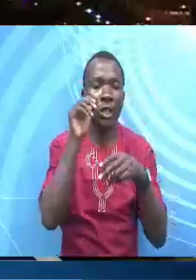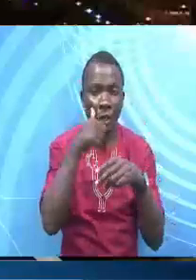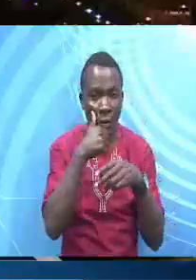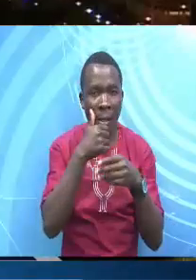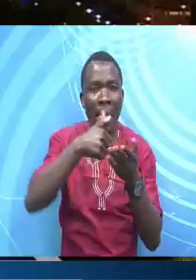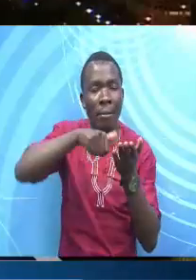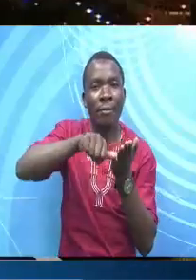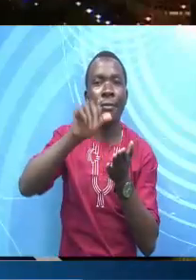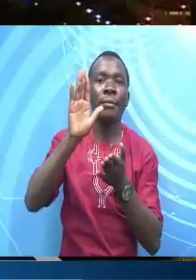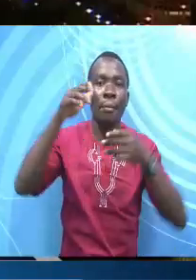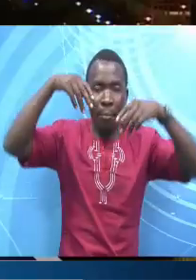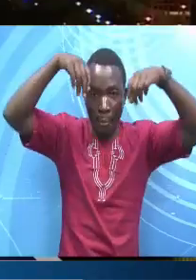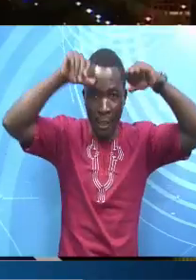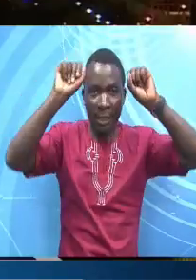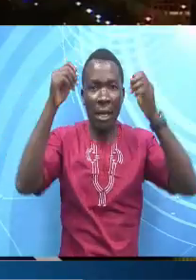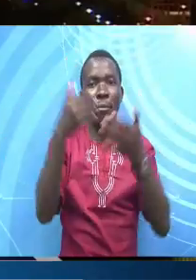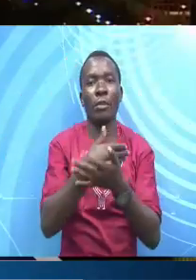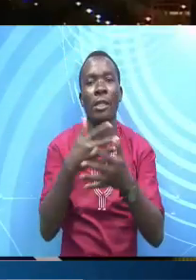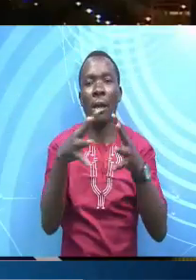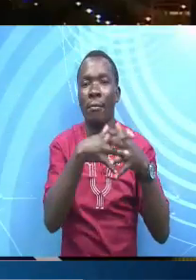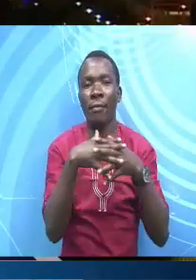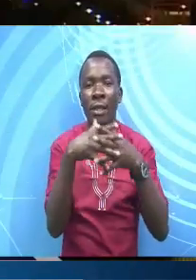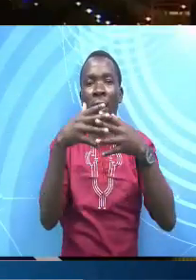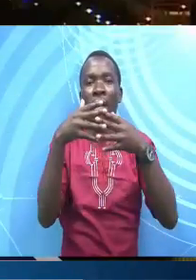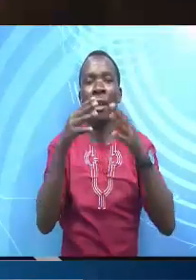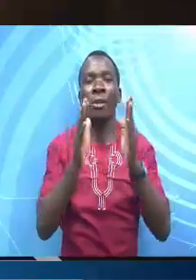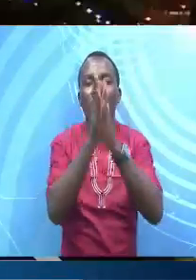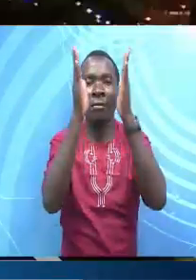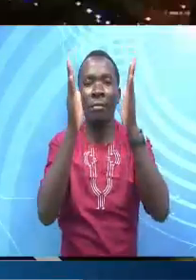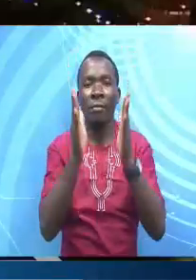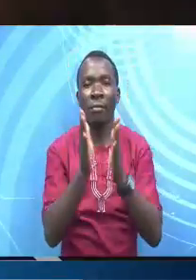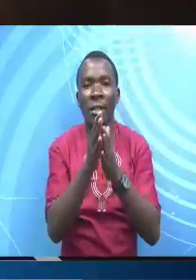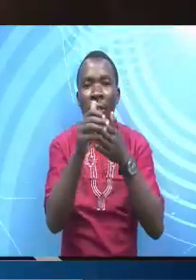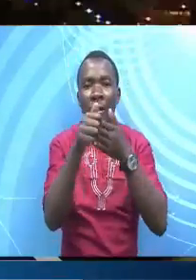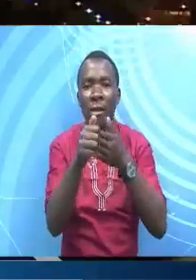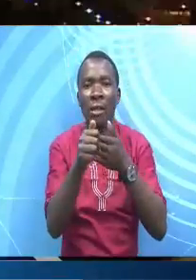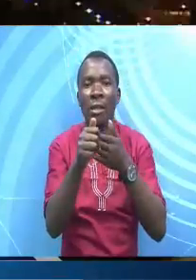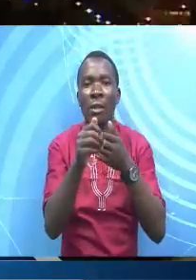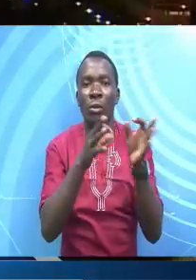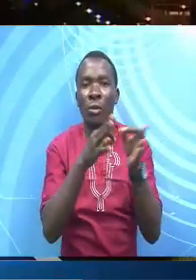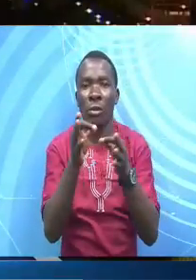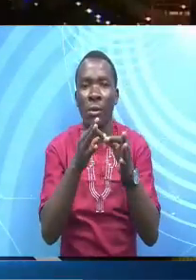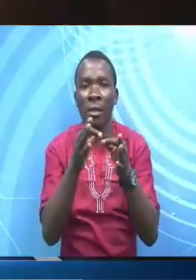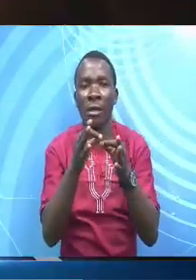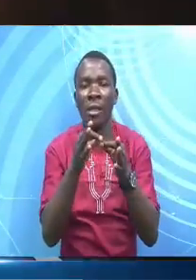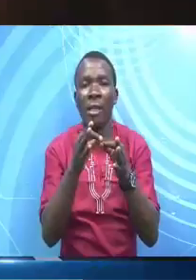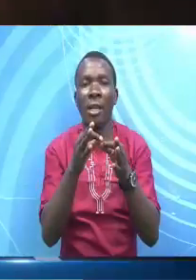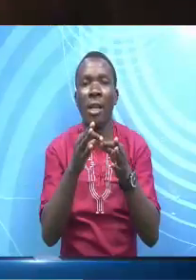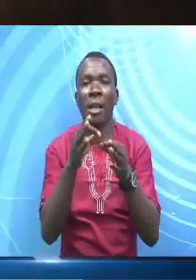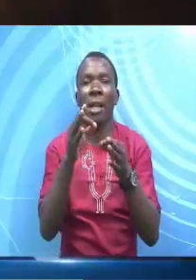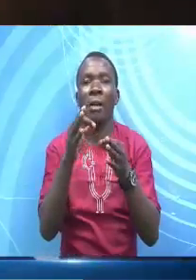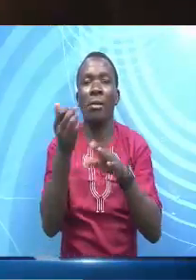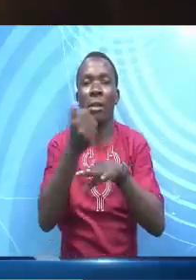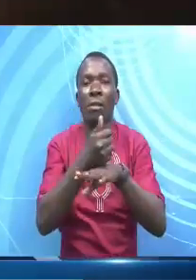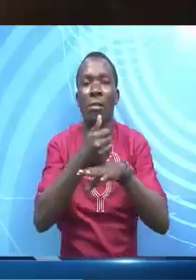w'irahira rya perezida mushya wa Amerika. Ni umuhango w'ubutegetsi usobanuye gutangira imirimo kwa perezida mushya hubera i Washington